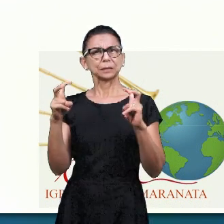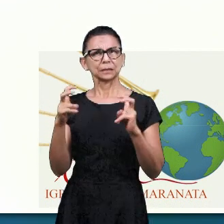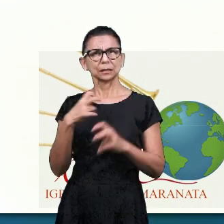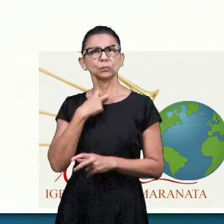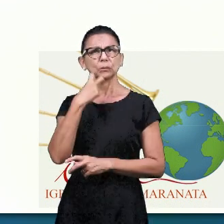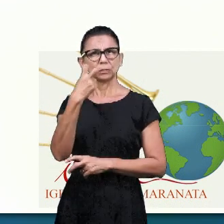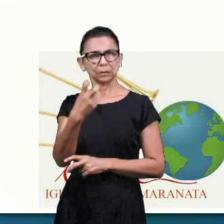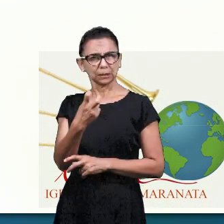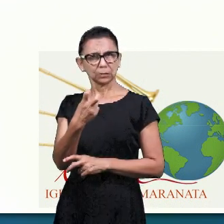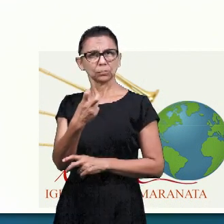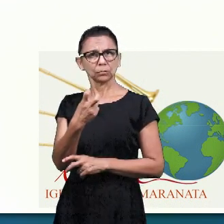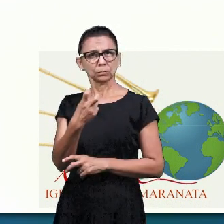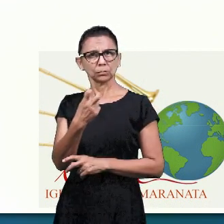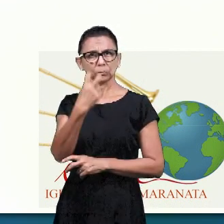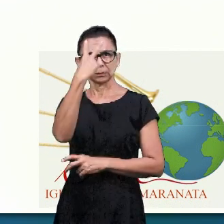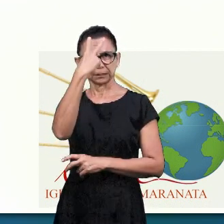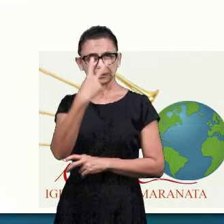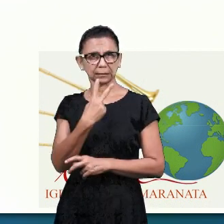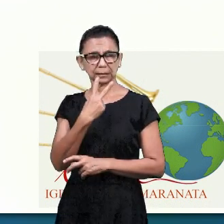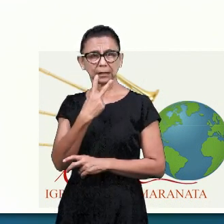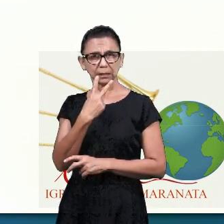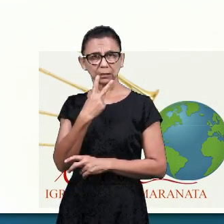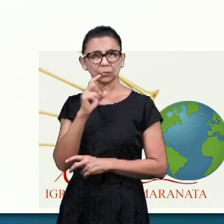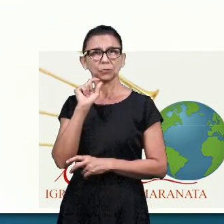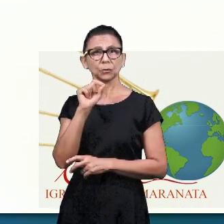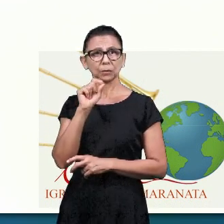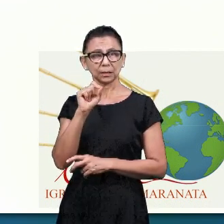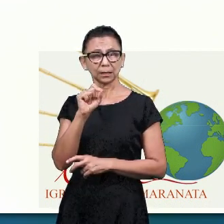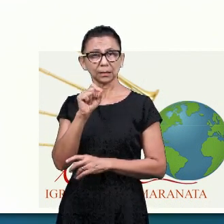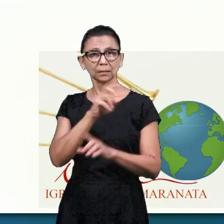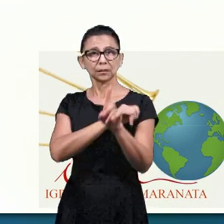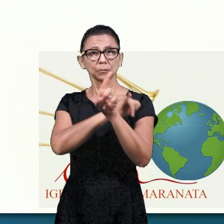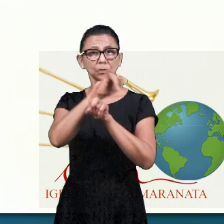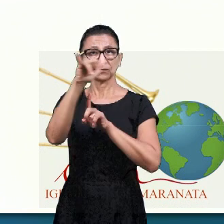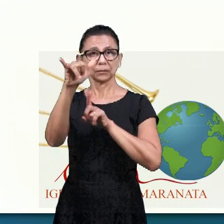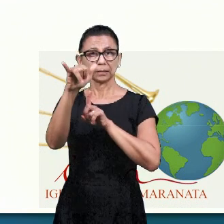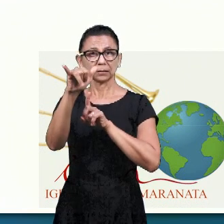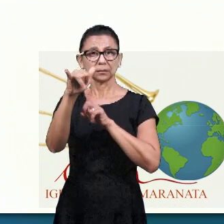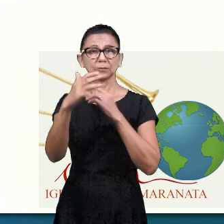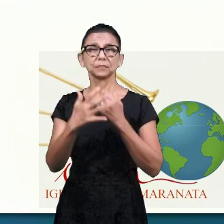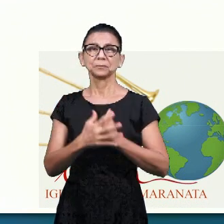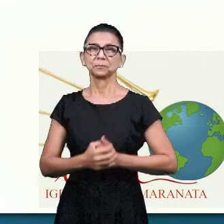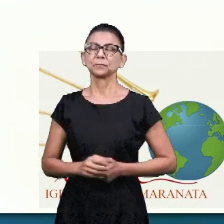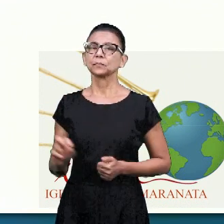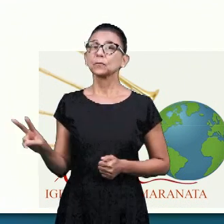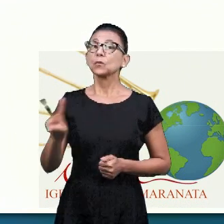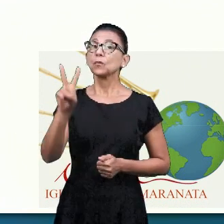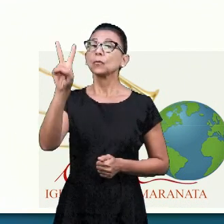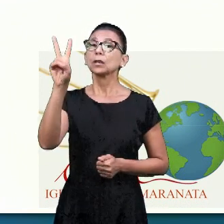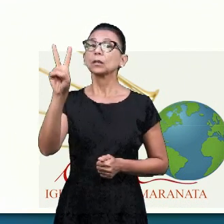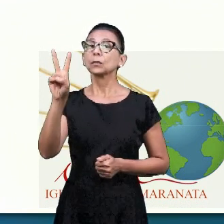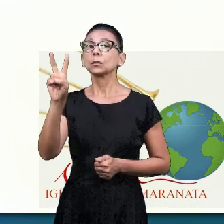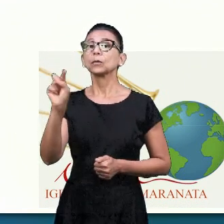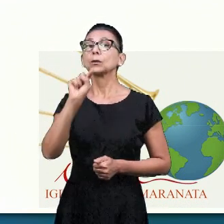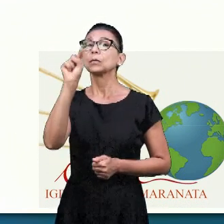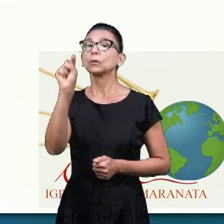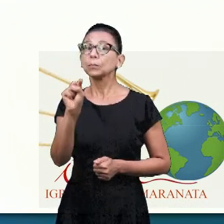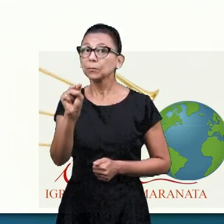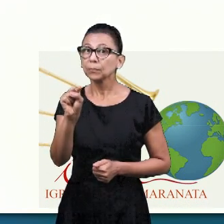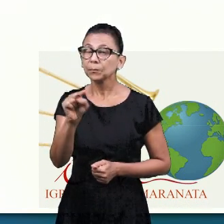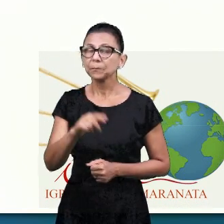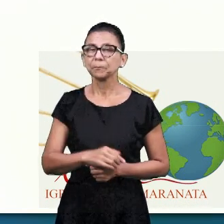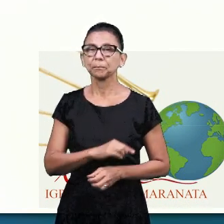de ce que Bartimée a dit, l'expression qu'il a utilisée, quelle a été l'expression prophétique et quelle est sa